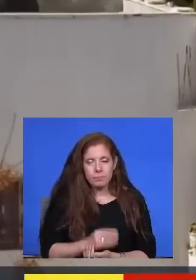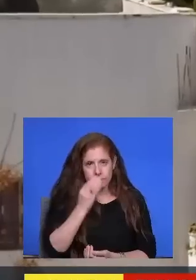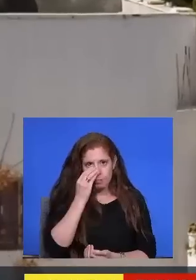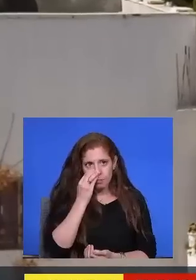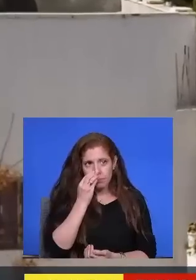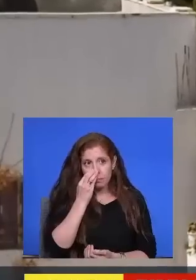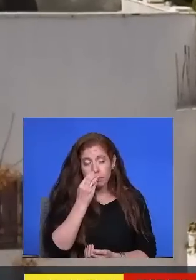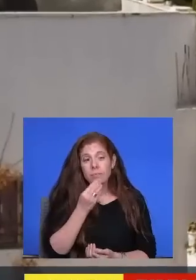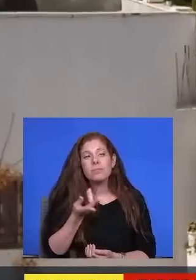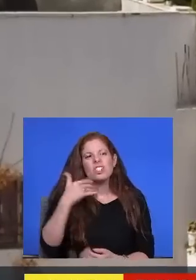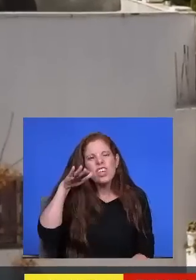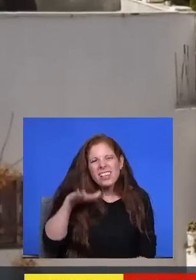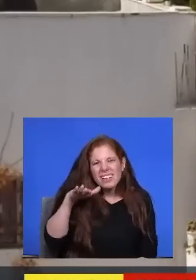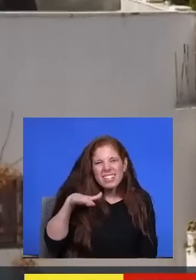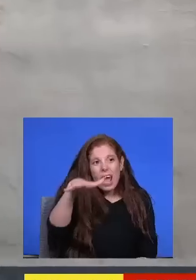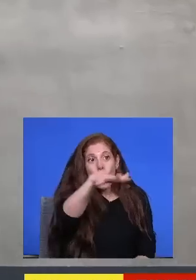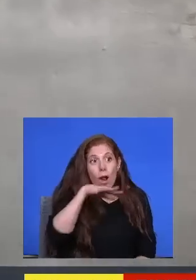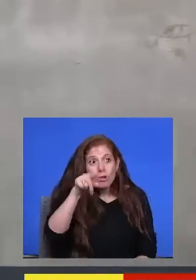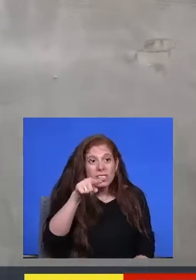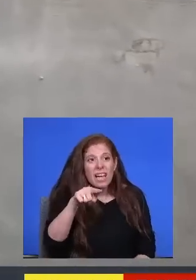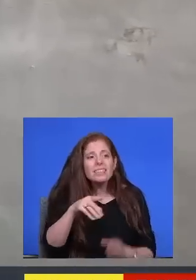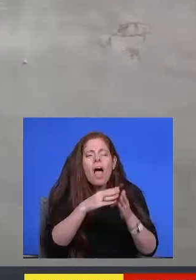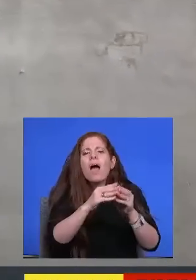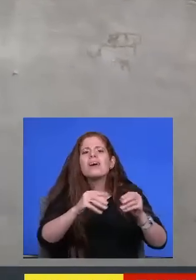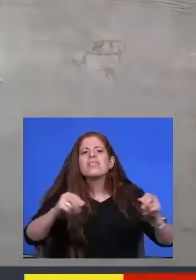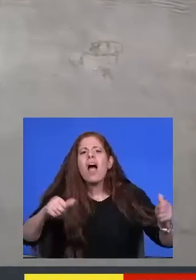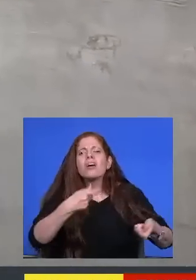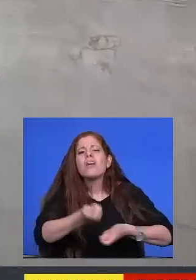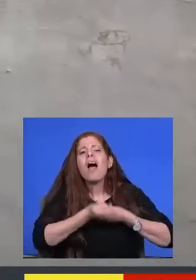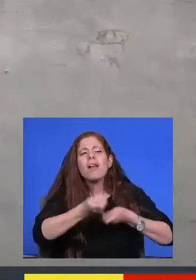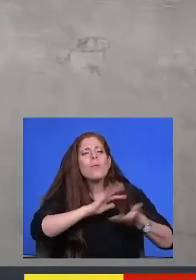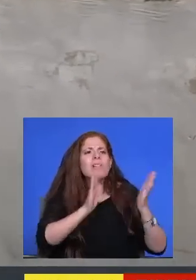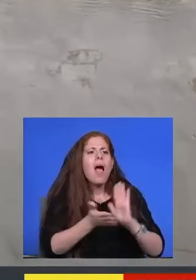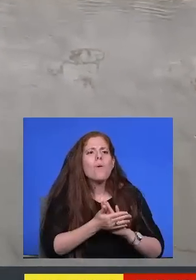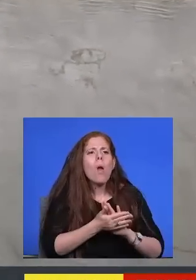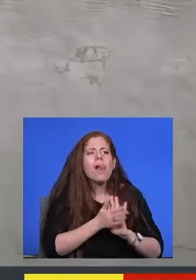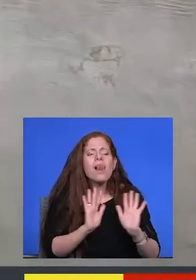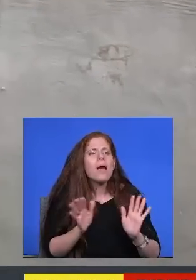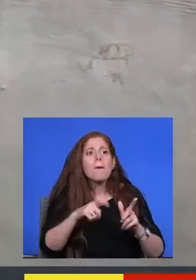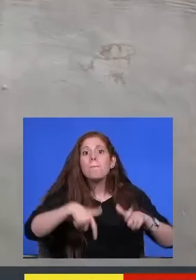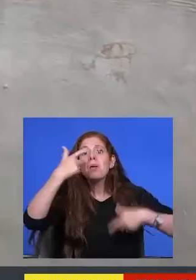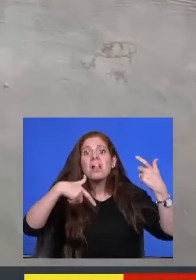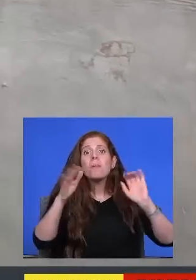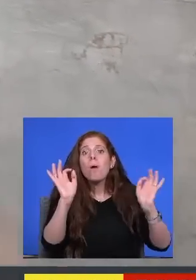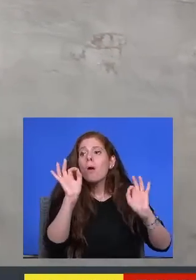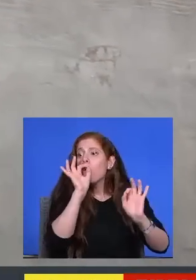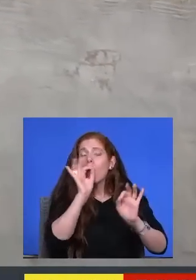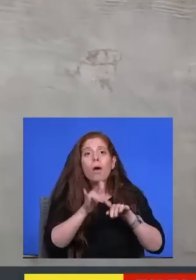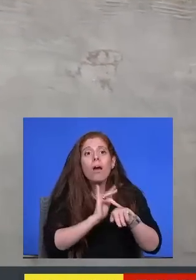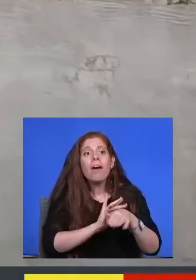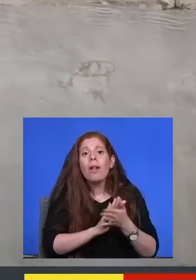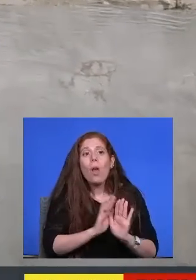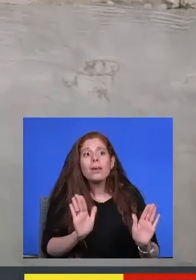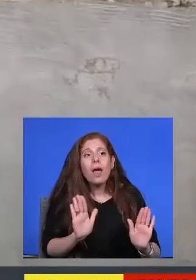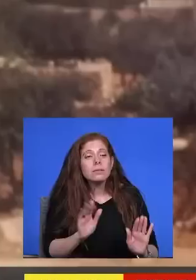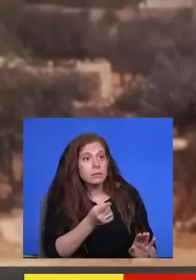لما أنا كنت صغيري هاي كانت كلها أراضي زراعية كلها أراضي زراعية يعني ما كان فيها مباني أبداً يعني أنتم